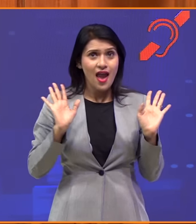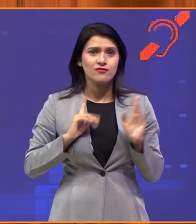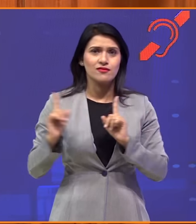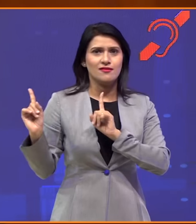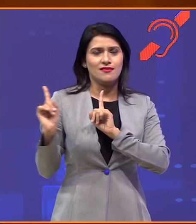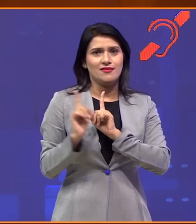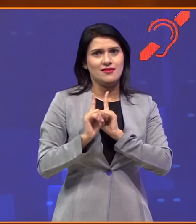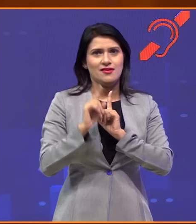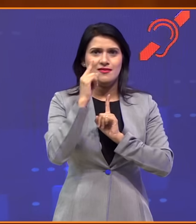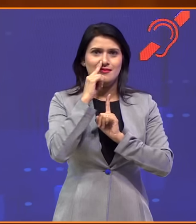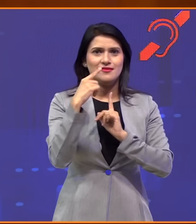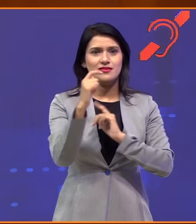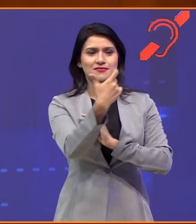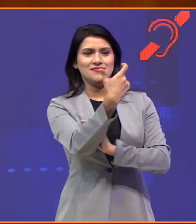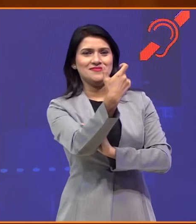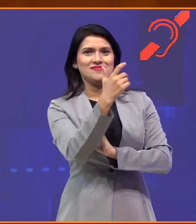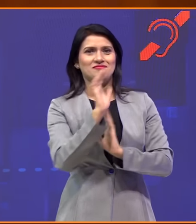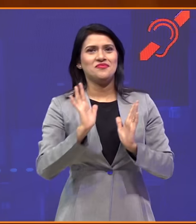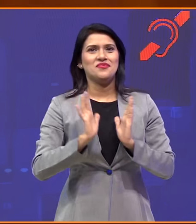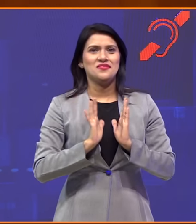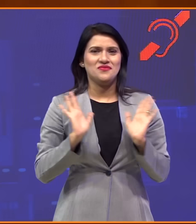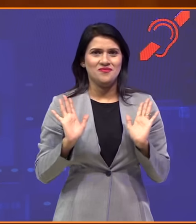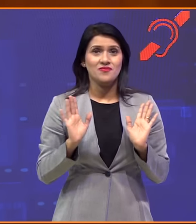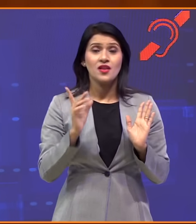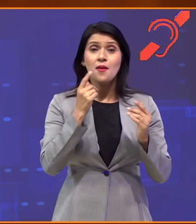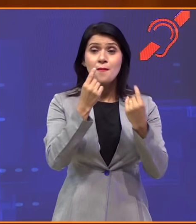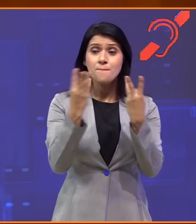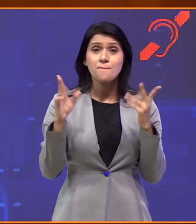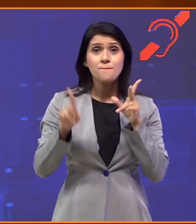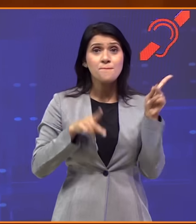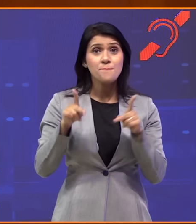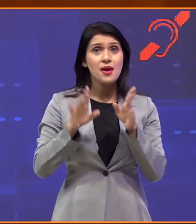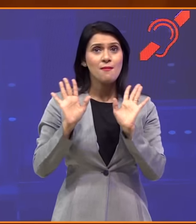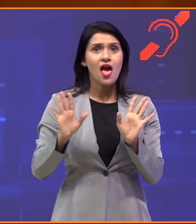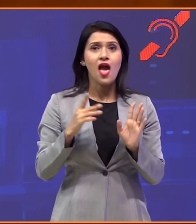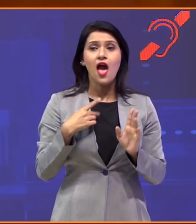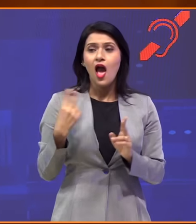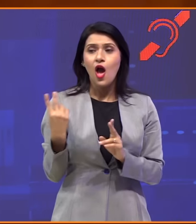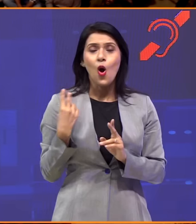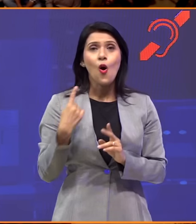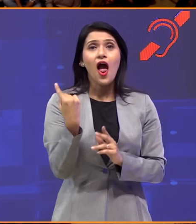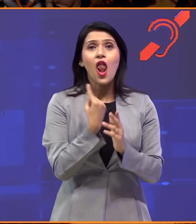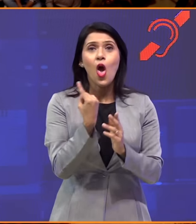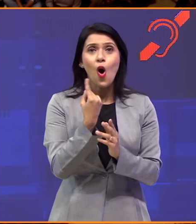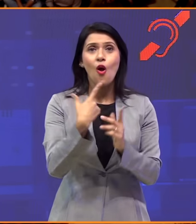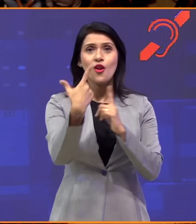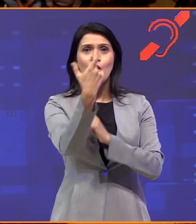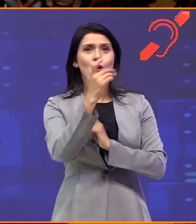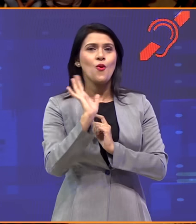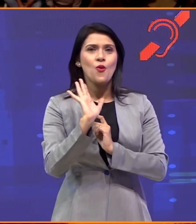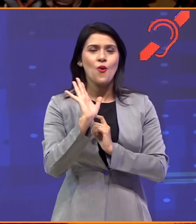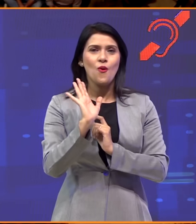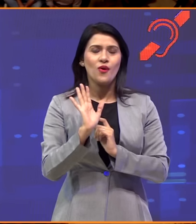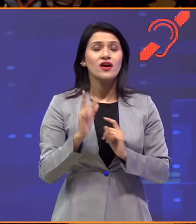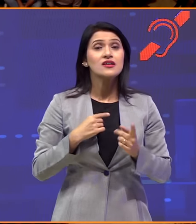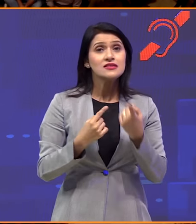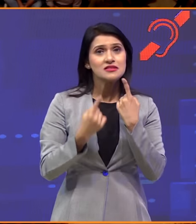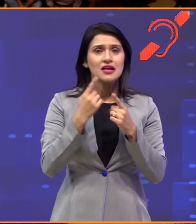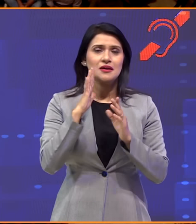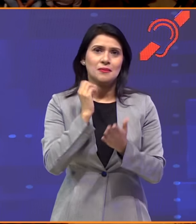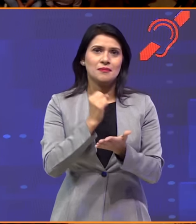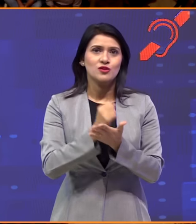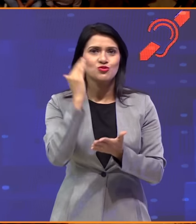ताकि यह लगे कि भाई सेल्फी जो है लोगों की उपस्थिति में लिया गया ये अकेले में लिया गया नहीं है तो बहुत ध्यान रखना पड़ता है और उसमें